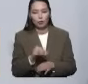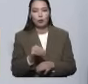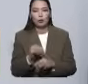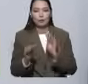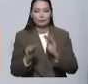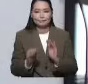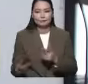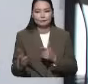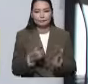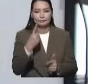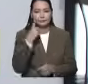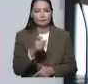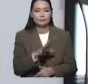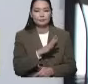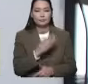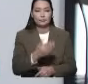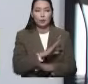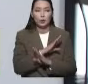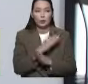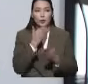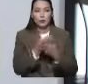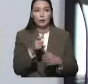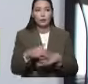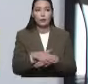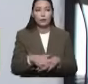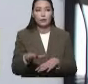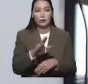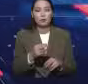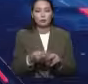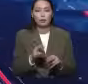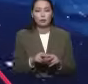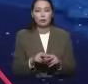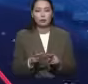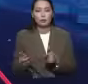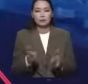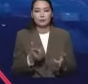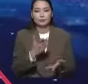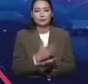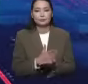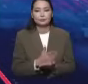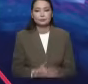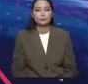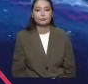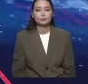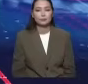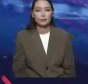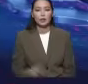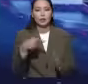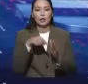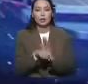дайын агенттік өкілі өлген адамның жақындары тек дайынға келеді деді. Және қабырғасы өзінің